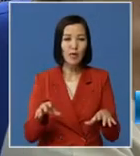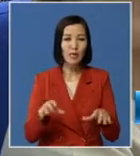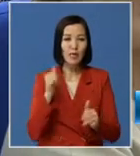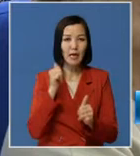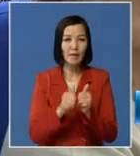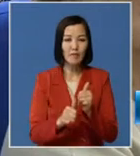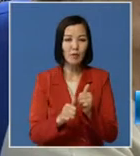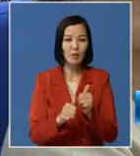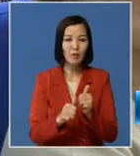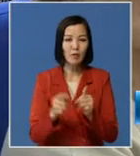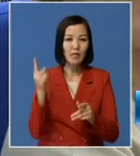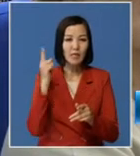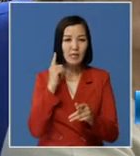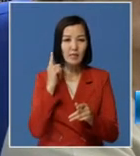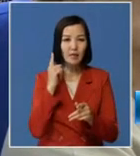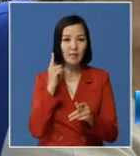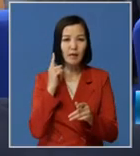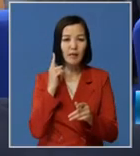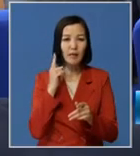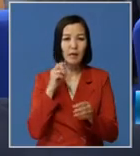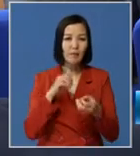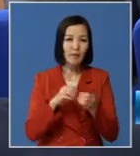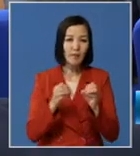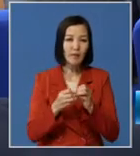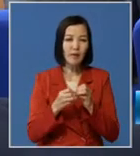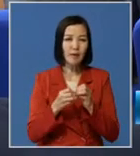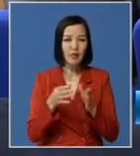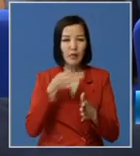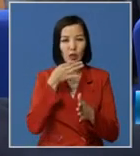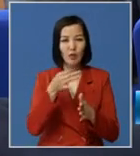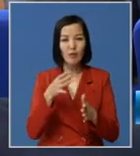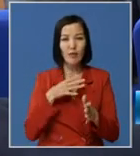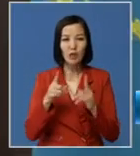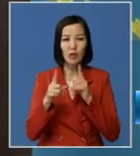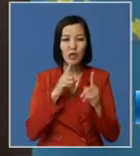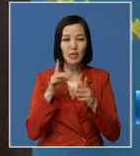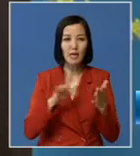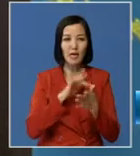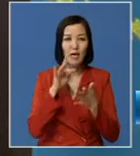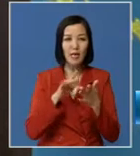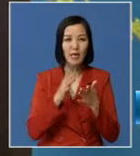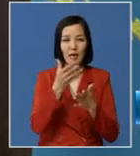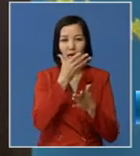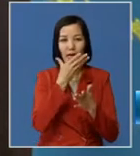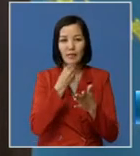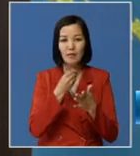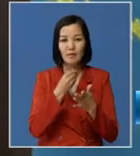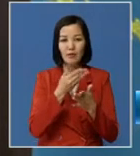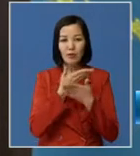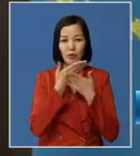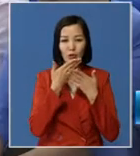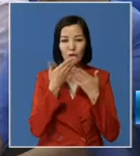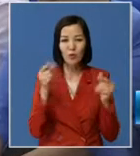төрағаларының әрбірін жеке-жеке тыңдап толғандырған мәселеріне жауап берді. Жиында қала көркін бұзып тұрған кейбір